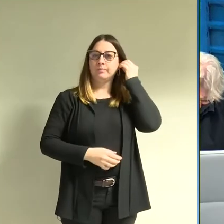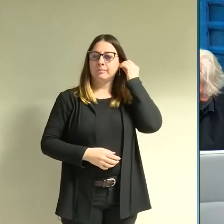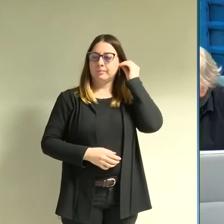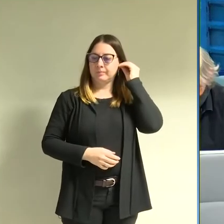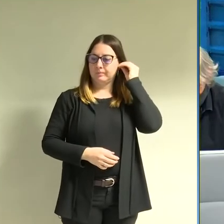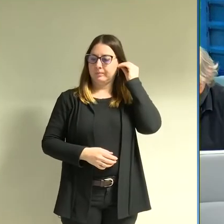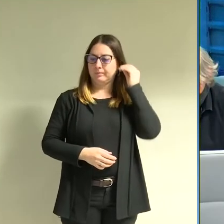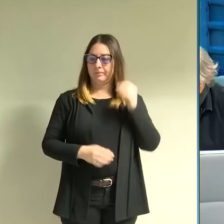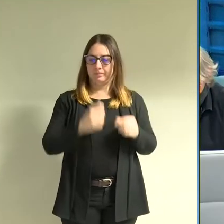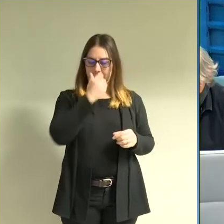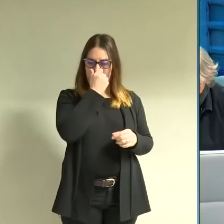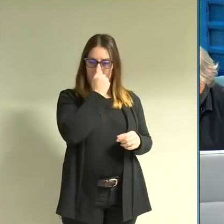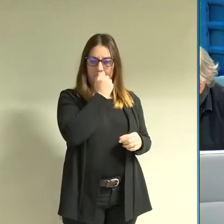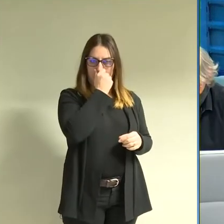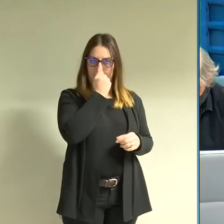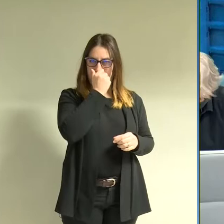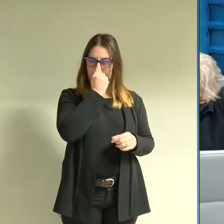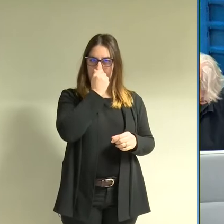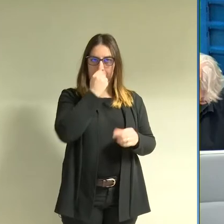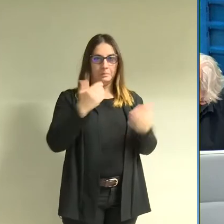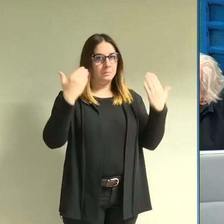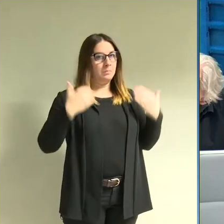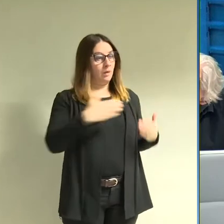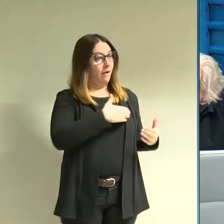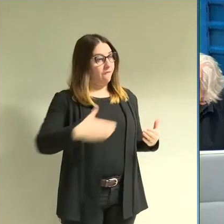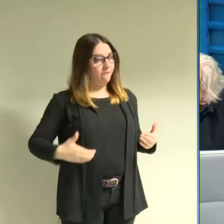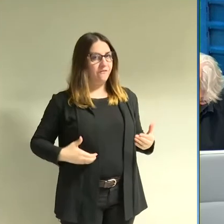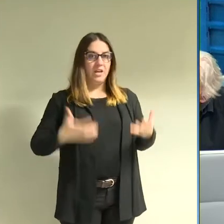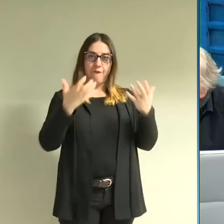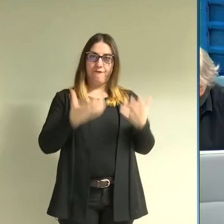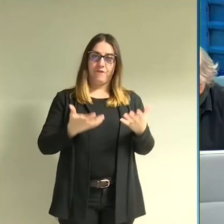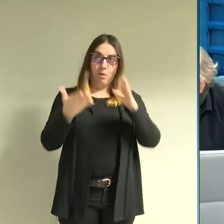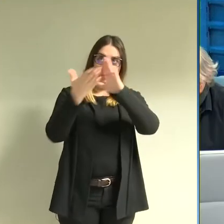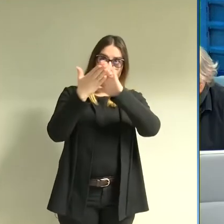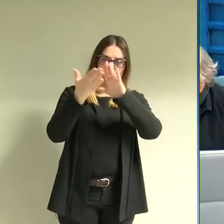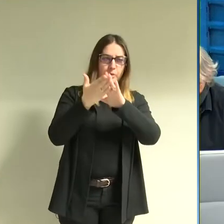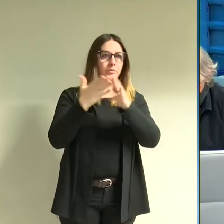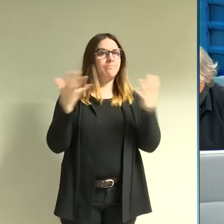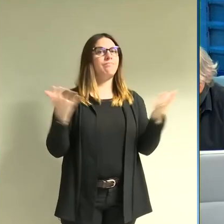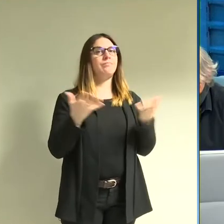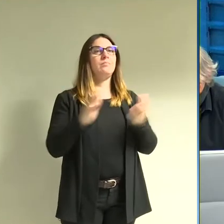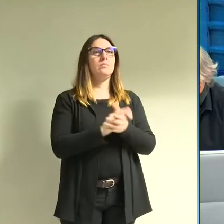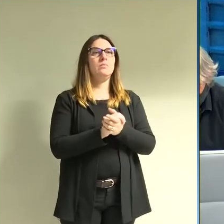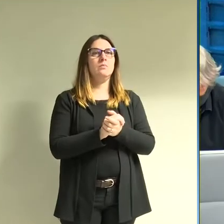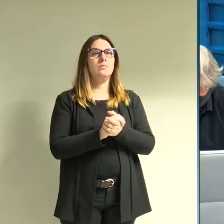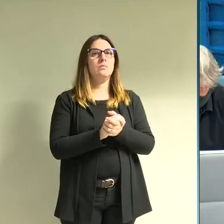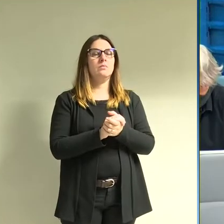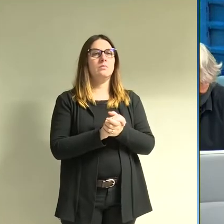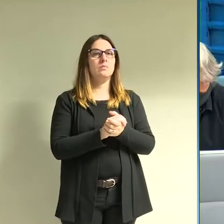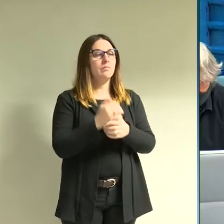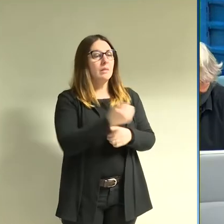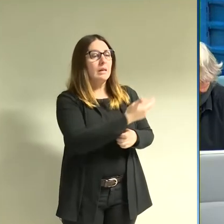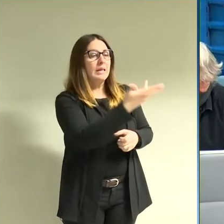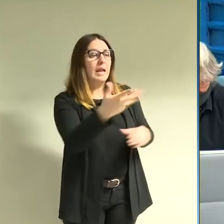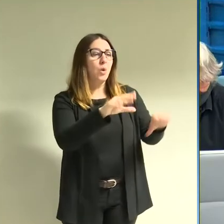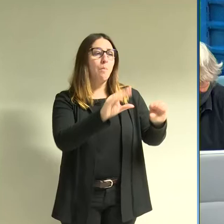au titre de la ville nous demandons à ce que ces quelques postes